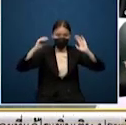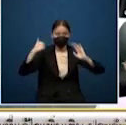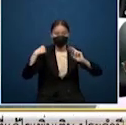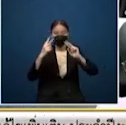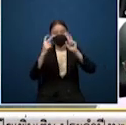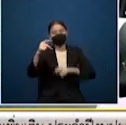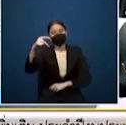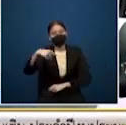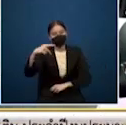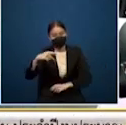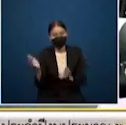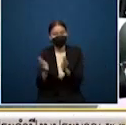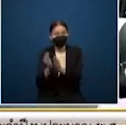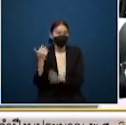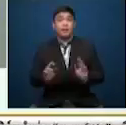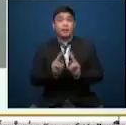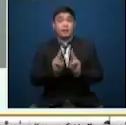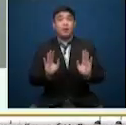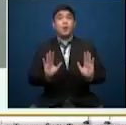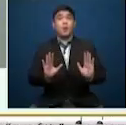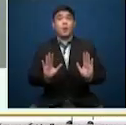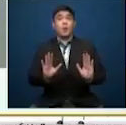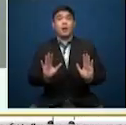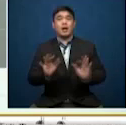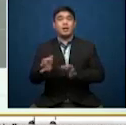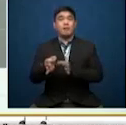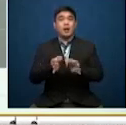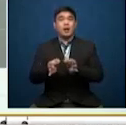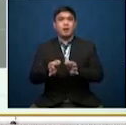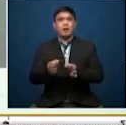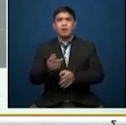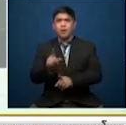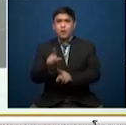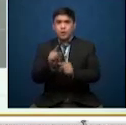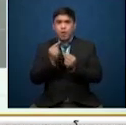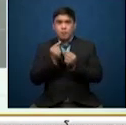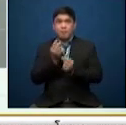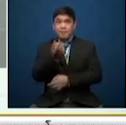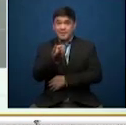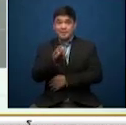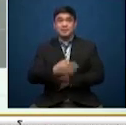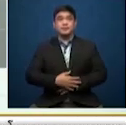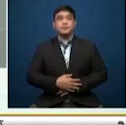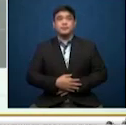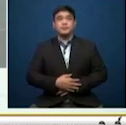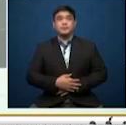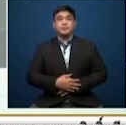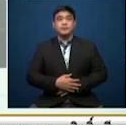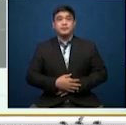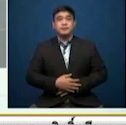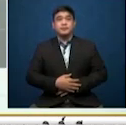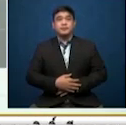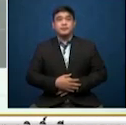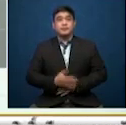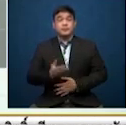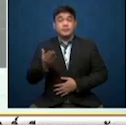ประวัติศาสตร์การเมืองไทยยังไม่เคยมีสสจจากการเลือกตั้งโดยตรงของประชาชนเลยดังนั้นการเลือกตั้งส.ส.ตตามญัตตินี้